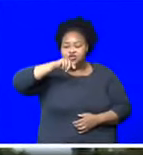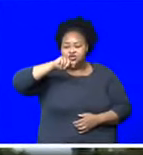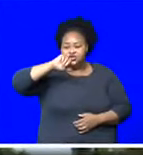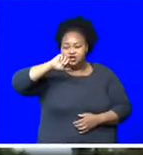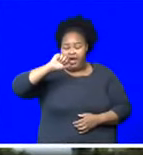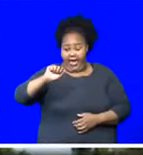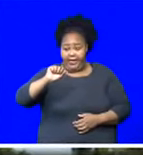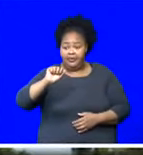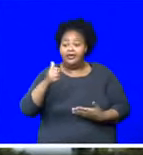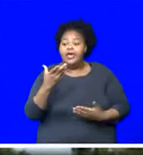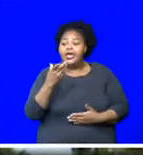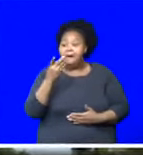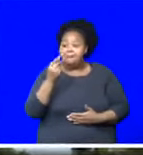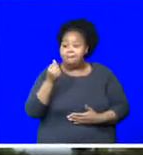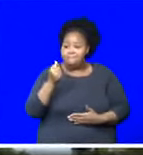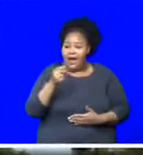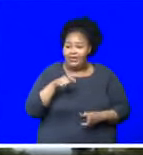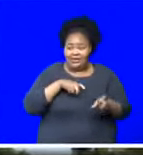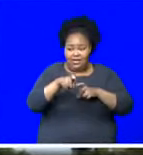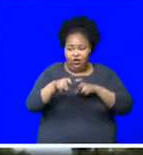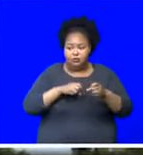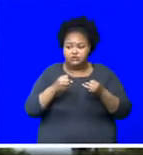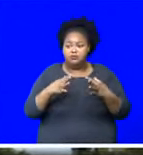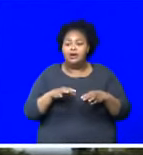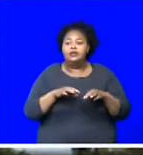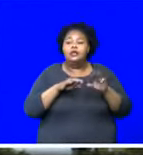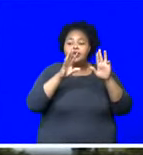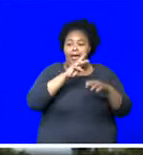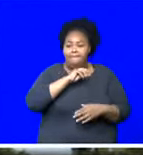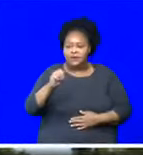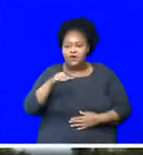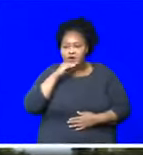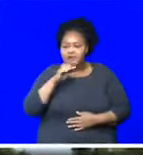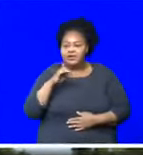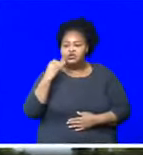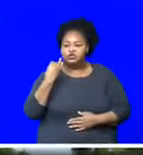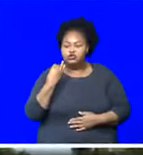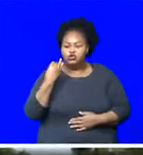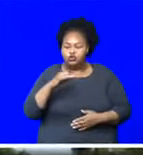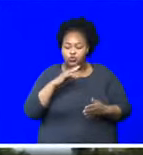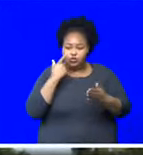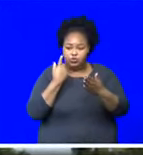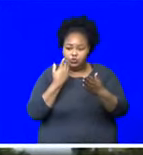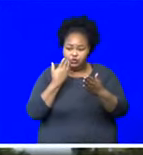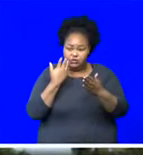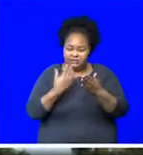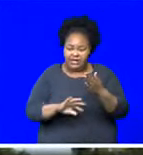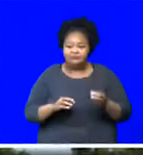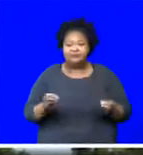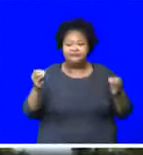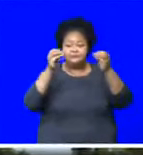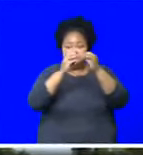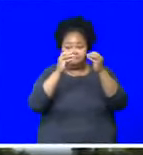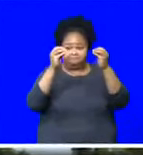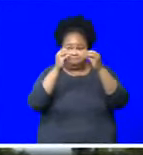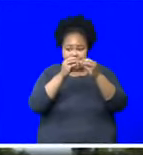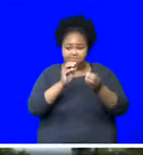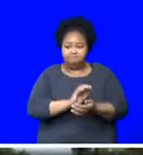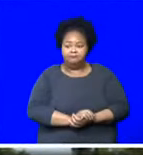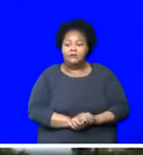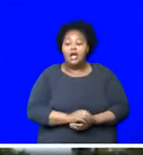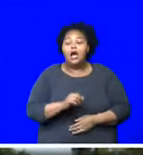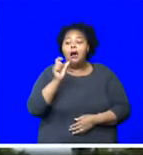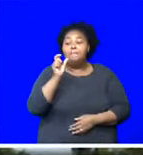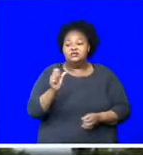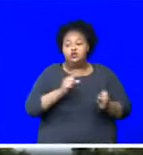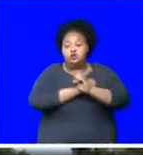$9 million, lokusho ukuthi le mali ingetekile kabili kuleyo lebeyidlalelwa. Utawuhamba embili kule ndzebe, utawuhamba ekhaya